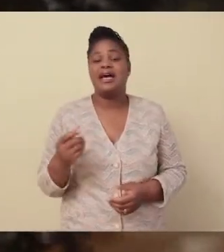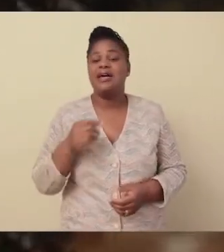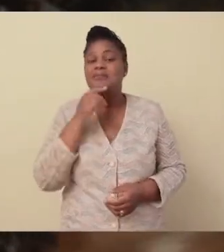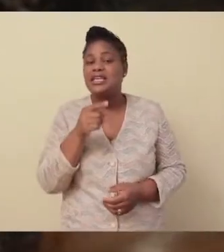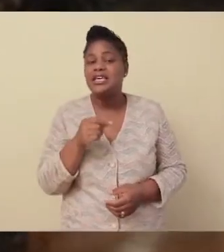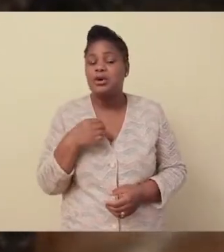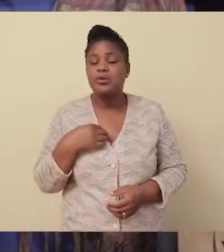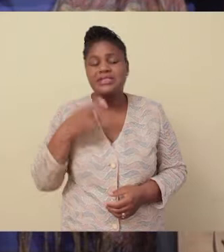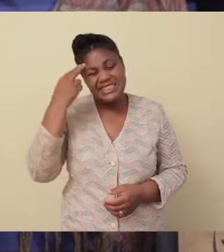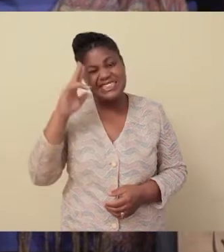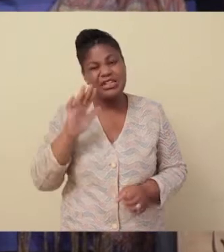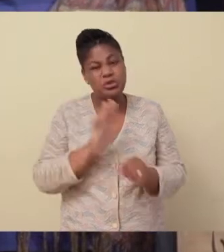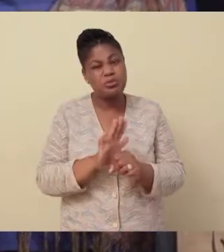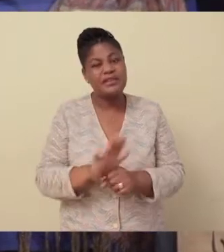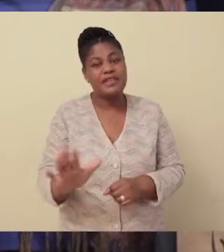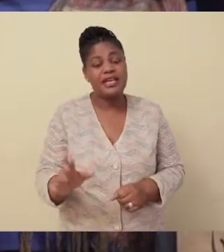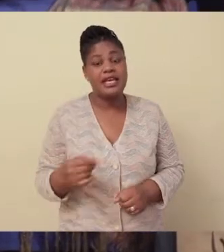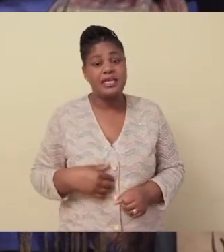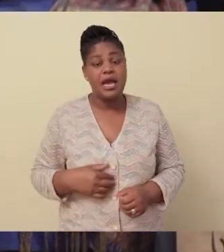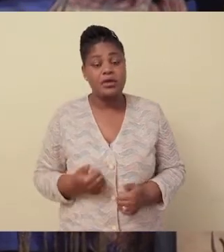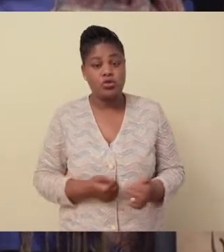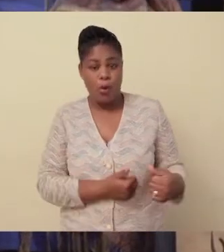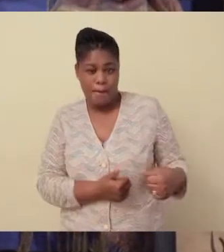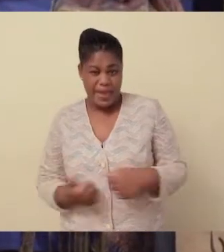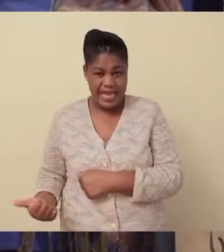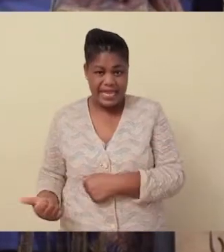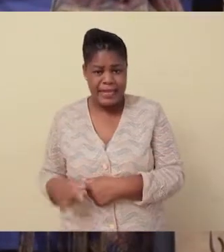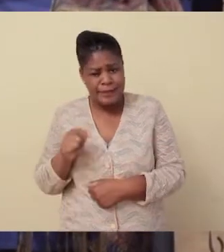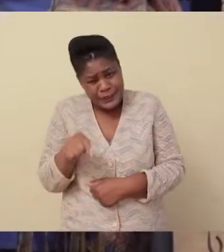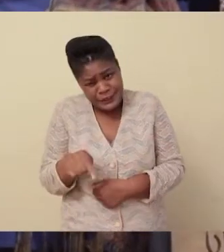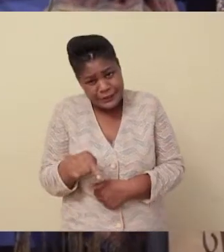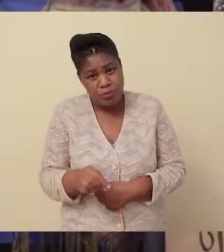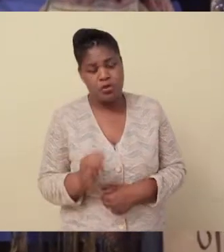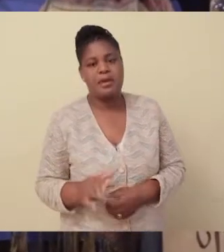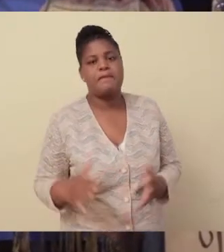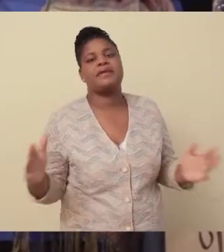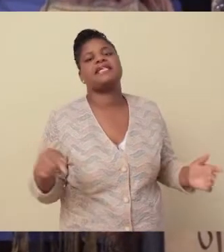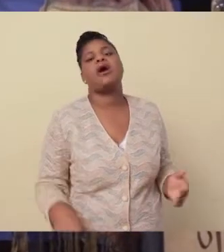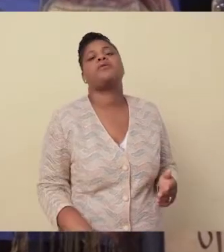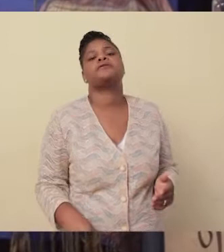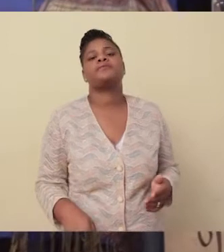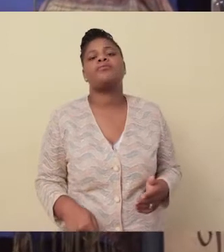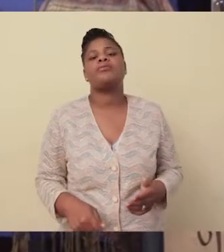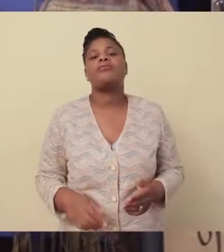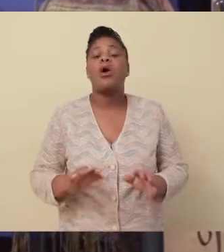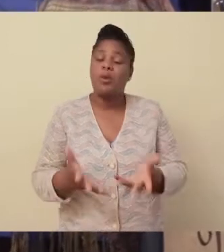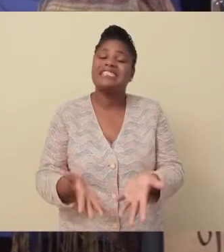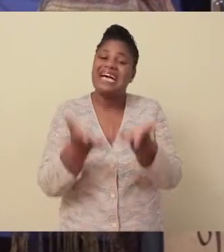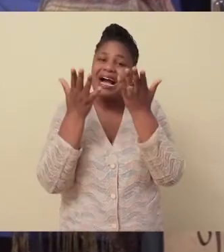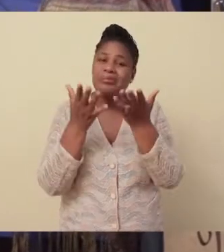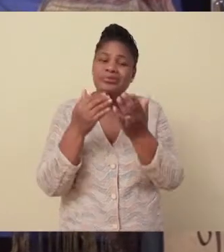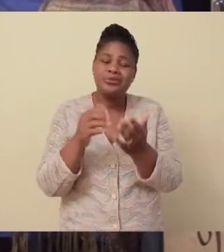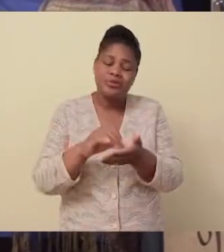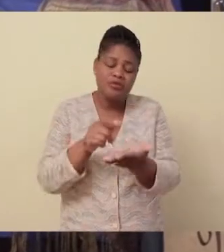kunzwisisa kwavo kunotyisa. Inini ndoda kunyatsa kudzokera panyaya iri kunetsa iye zvine izvi Mai Chisamba, nyaya yema WhatsApp, nyaya